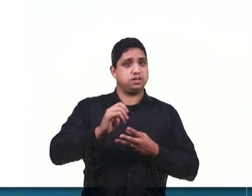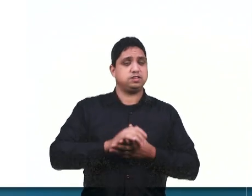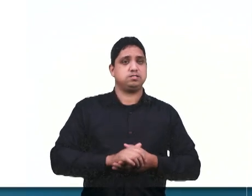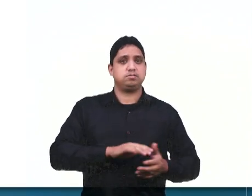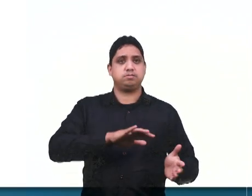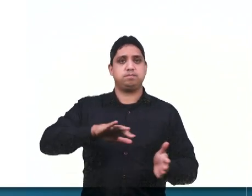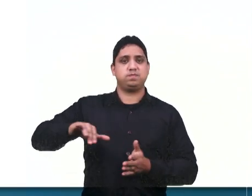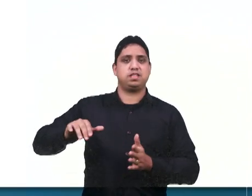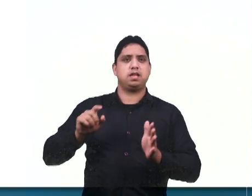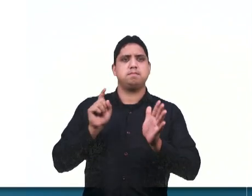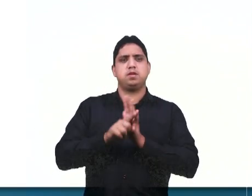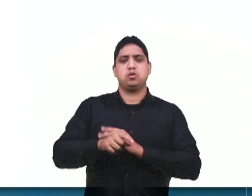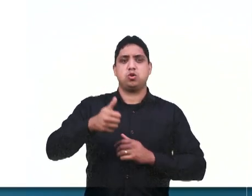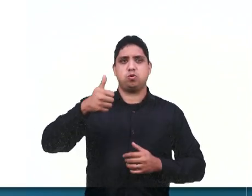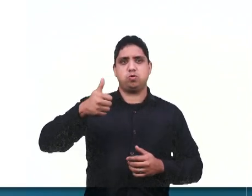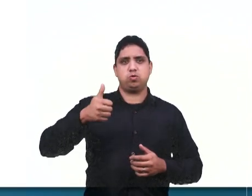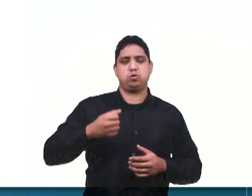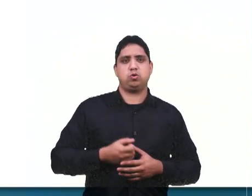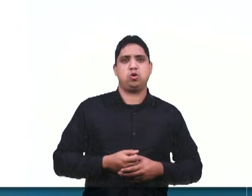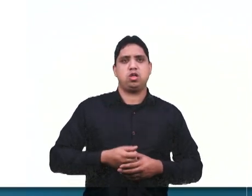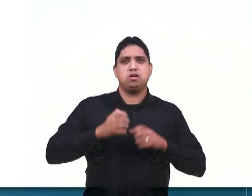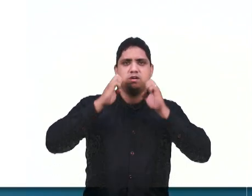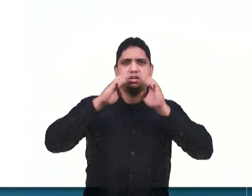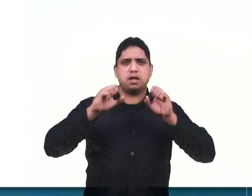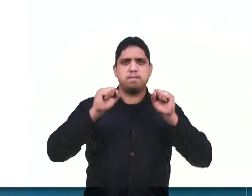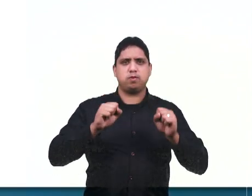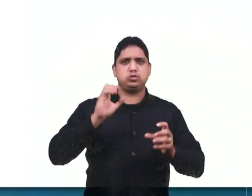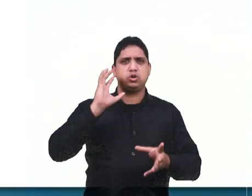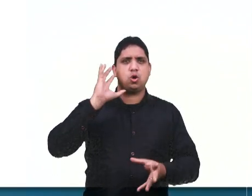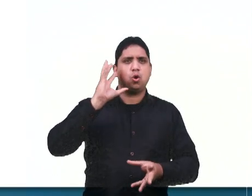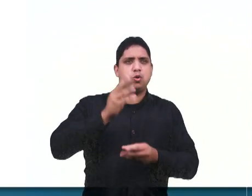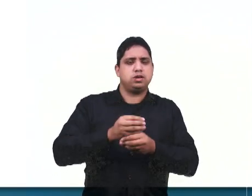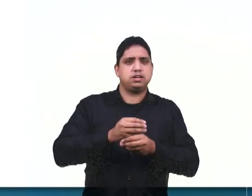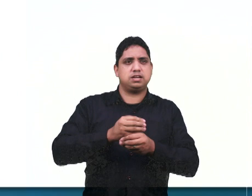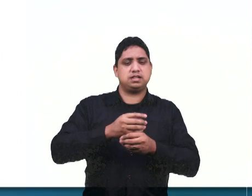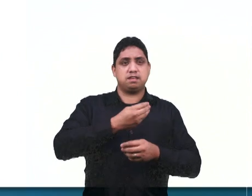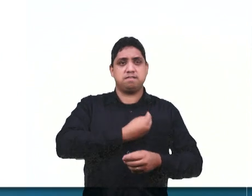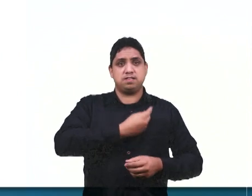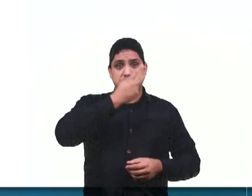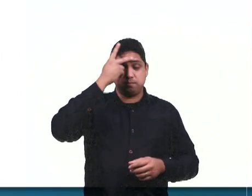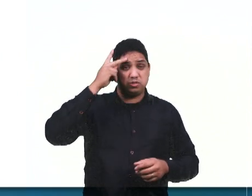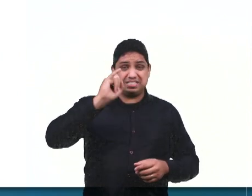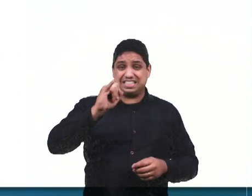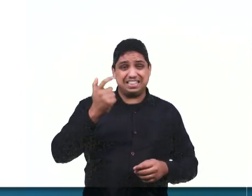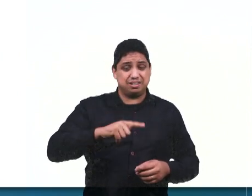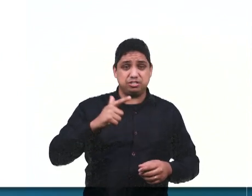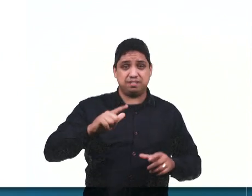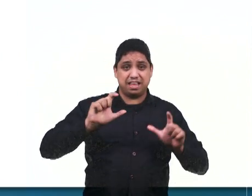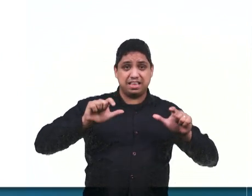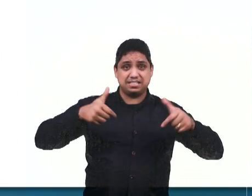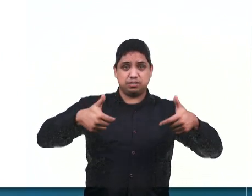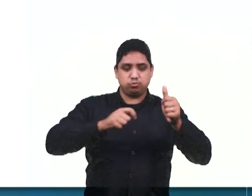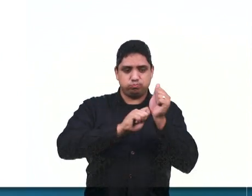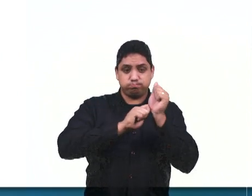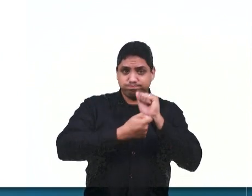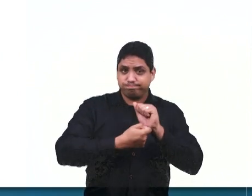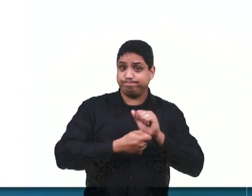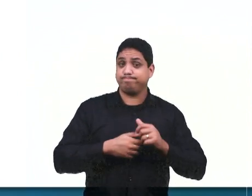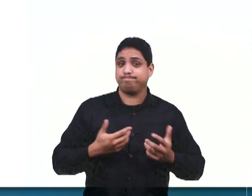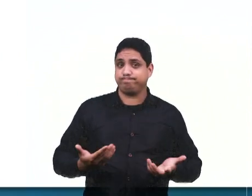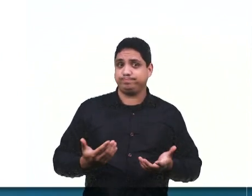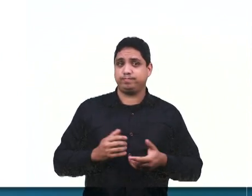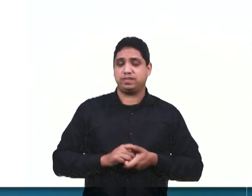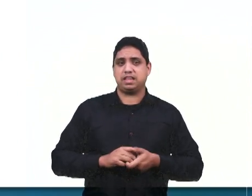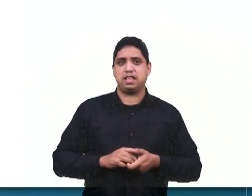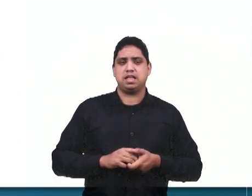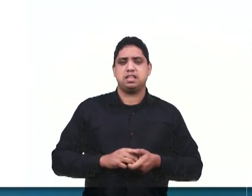Allons-y. Première question qui s'adresse à tous. L'évangile peut se compléter dans la vie de l'homme sans l'action du